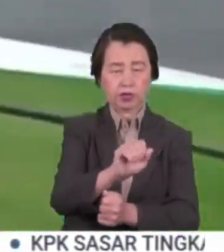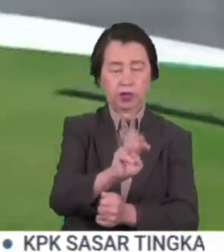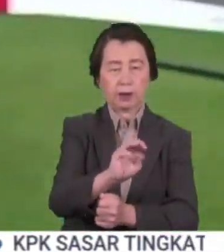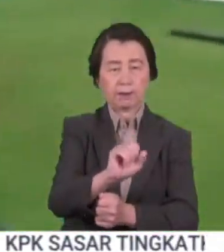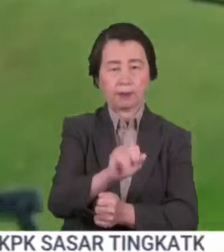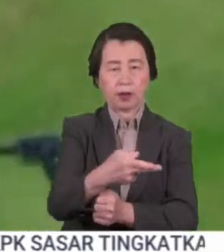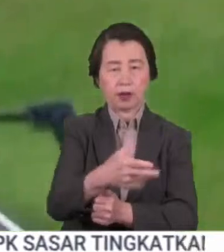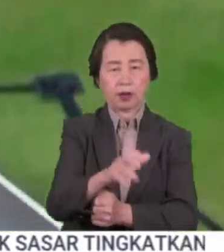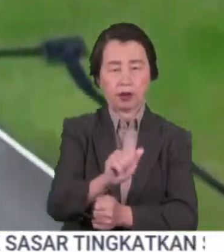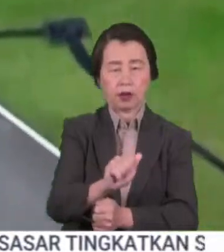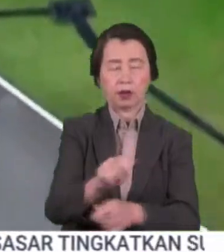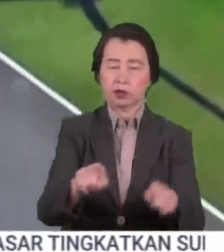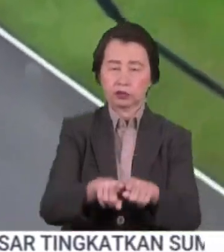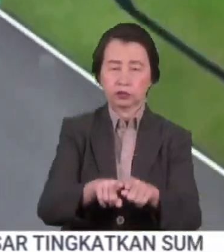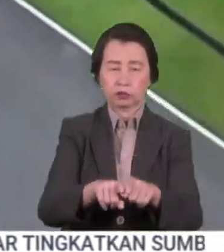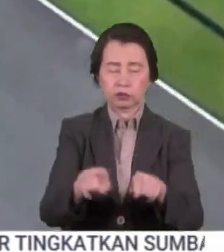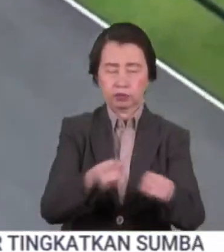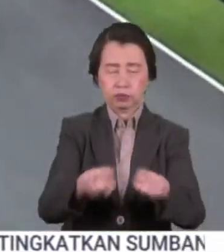vr44